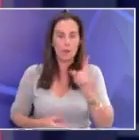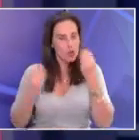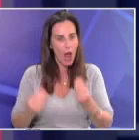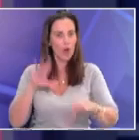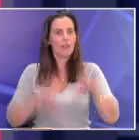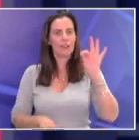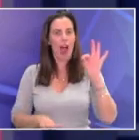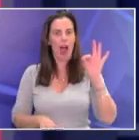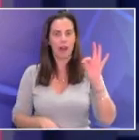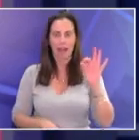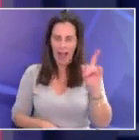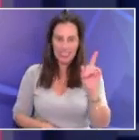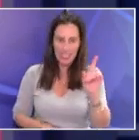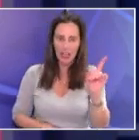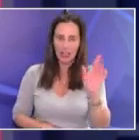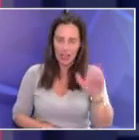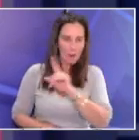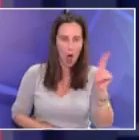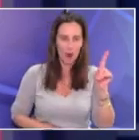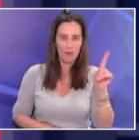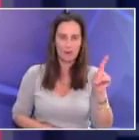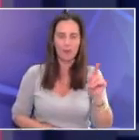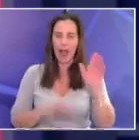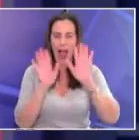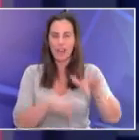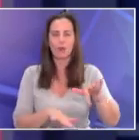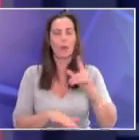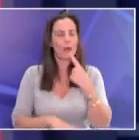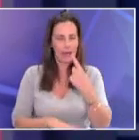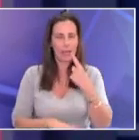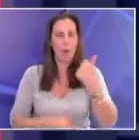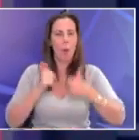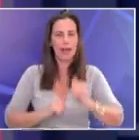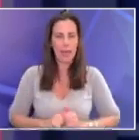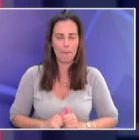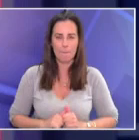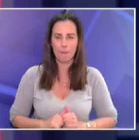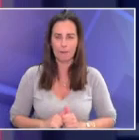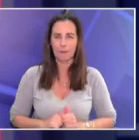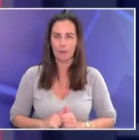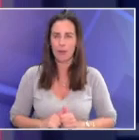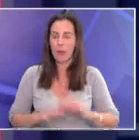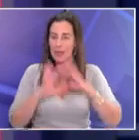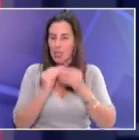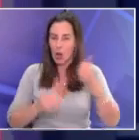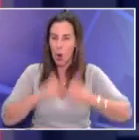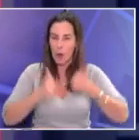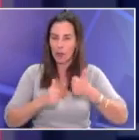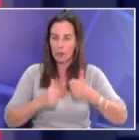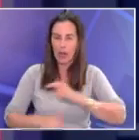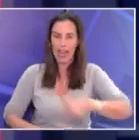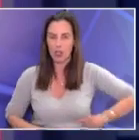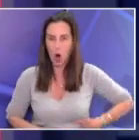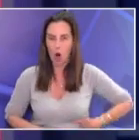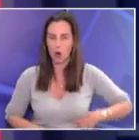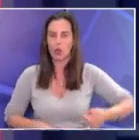שטוב, נבחר. אז זהו, שגם לא. עזבו נבחרים, בואו נדבר על מועמדים. מסך כל המועמדים לרשויות